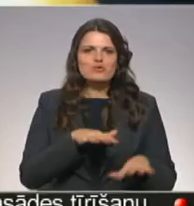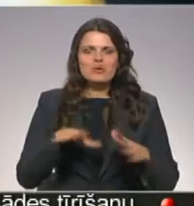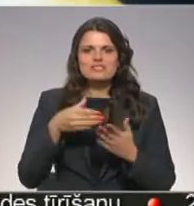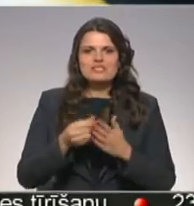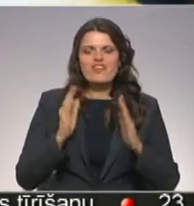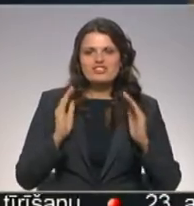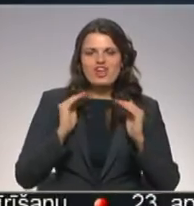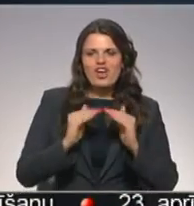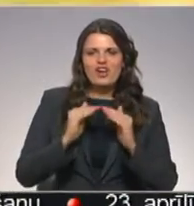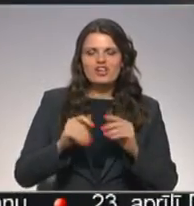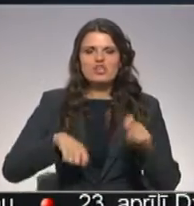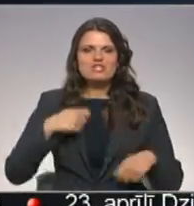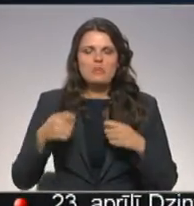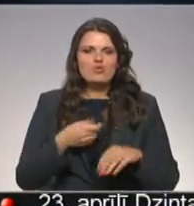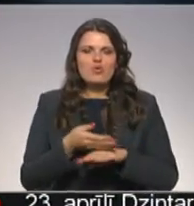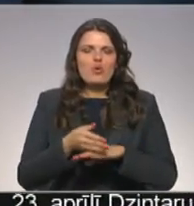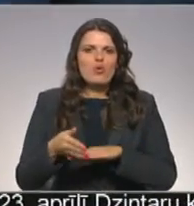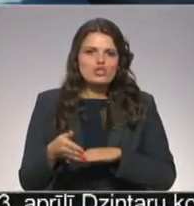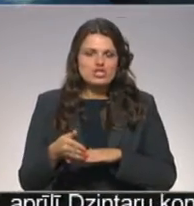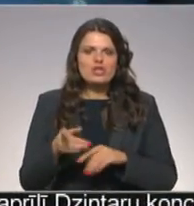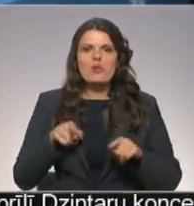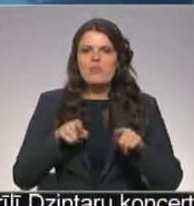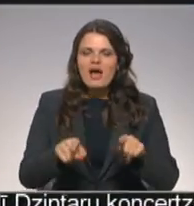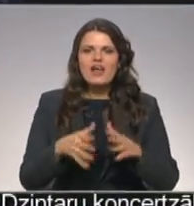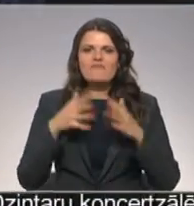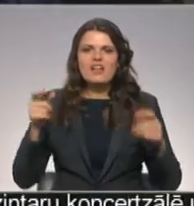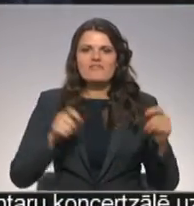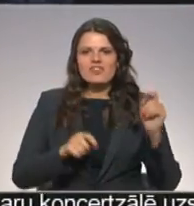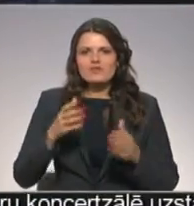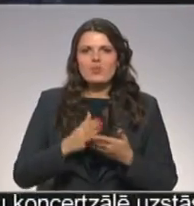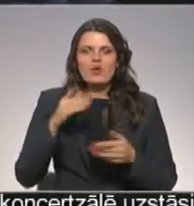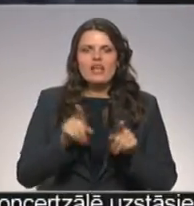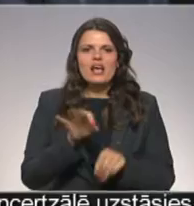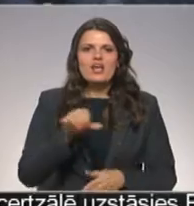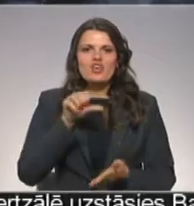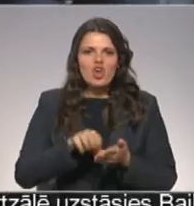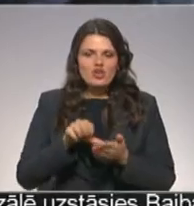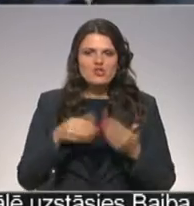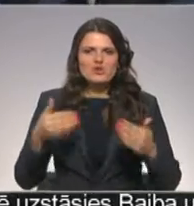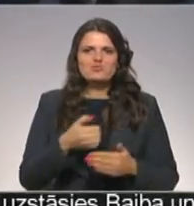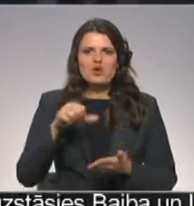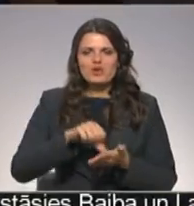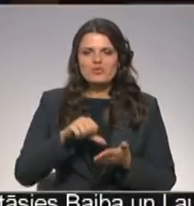savās garāžās un baudot nošķirtību. Paralēli vērienīgajā festivālā norit arī koncerti.